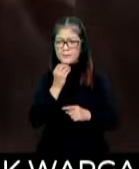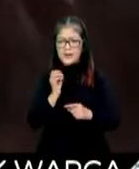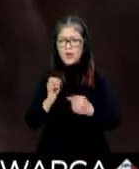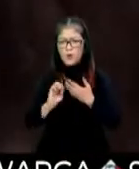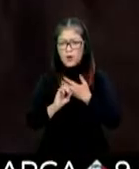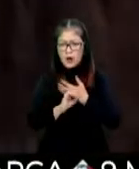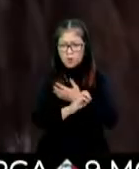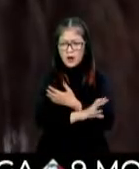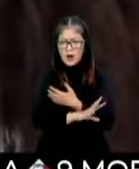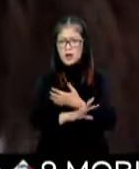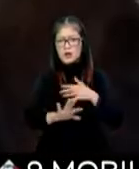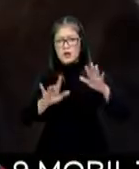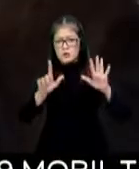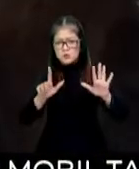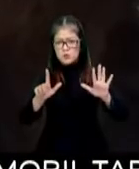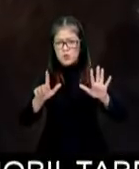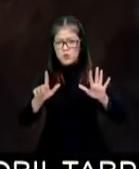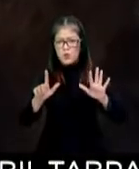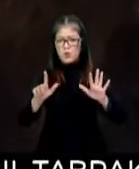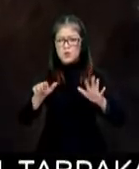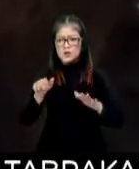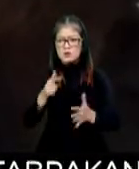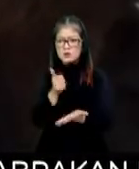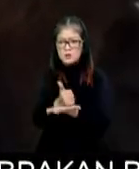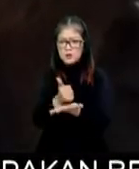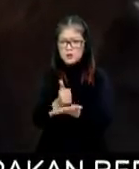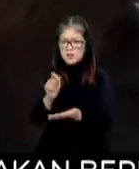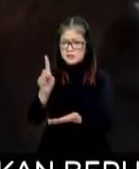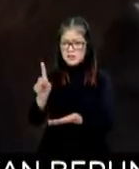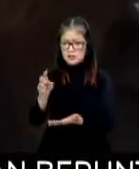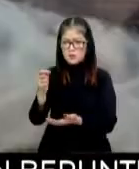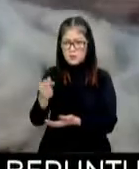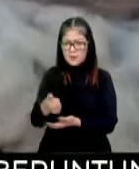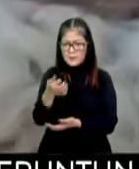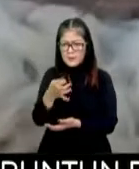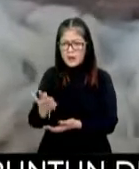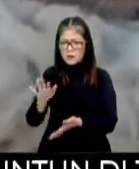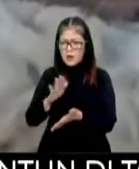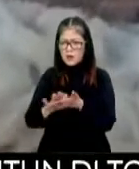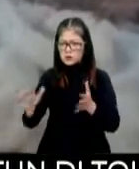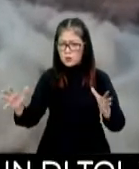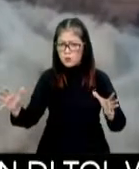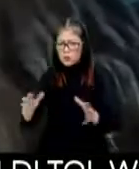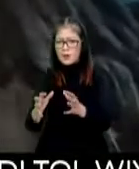Terpaparnya 7 ekor kambing bermula saat Samsul membeli seekor kambing baru dan digabung dalam satu kandang dengan kambing lainnya.